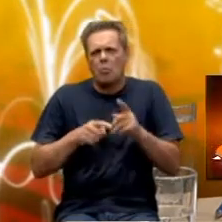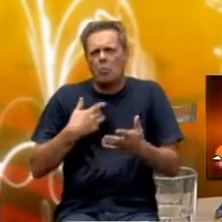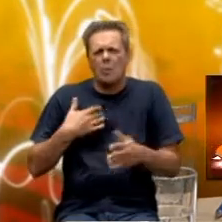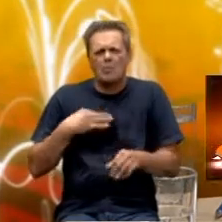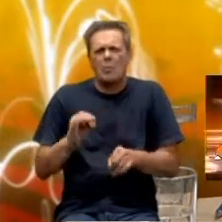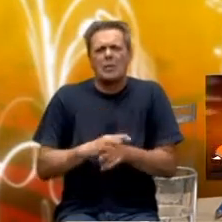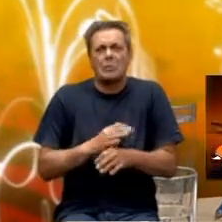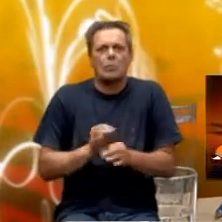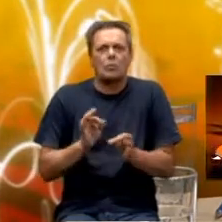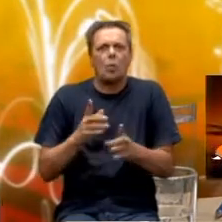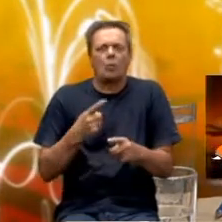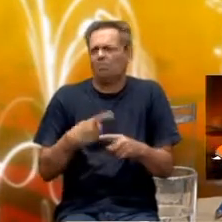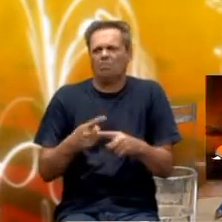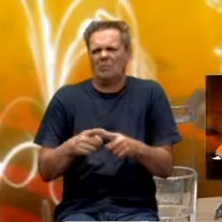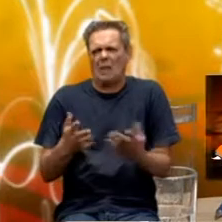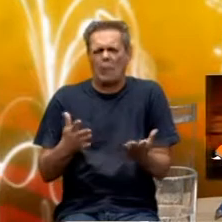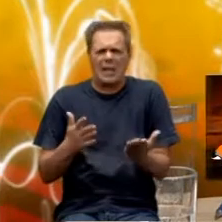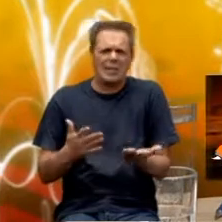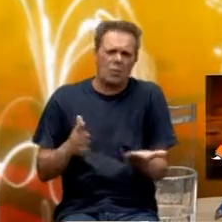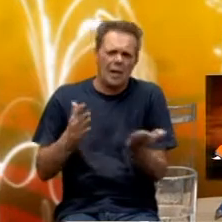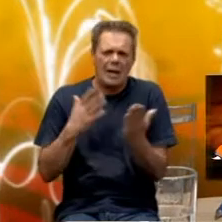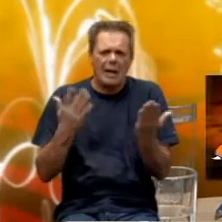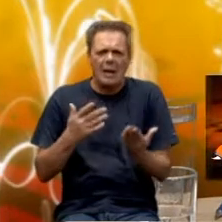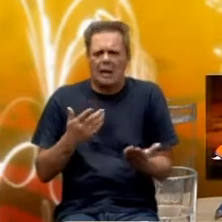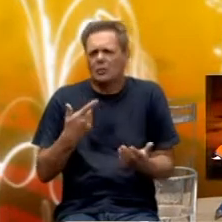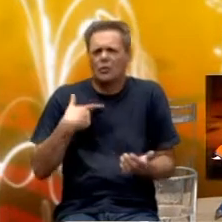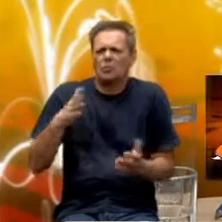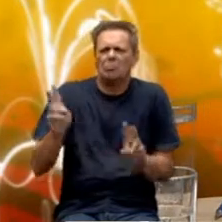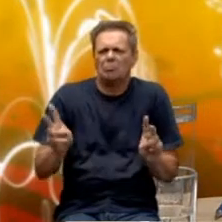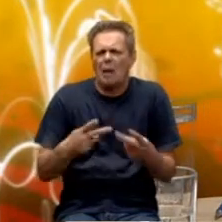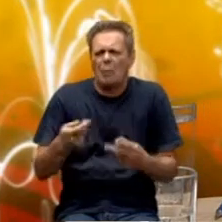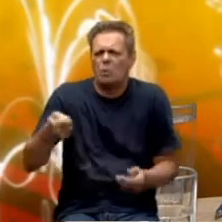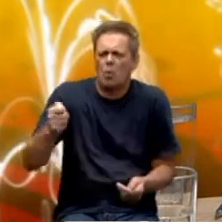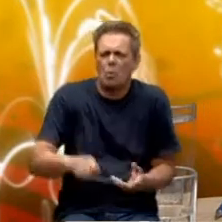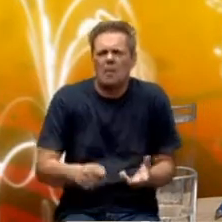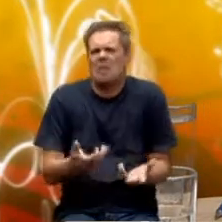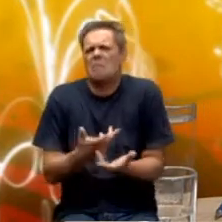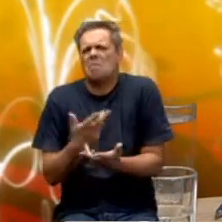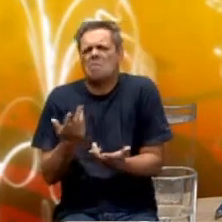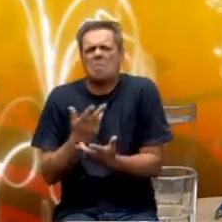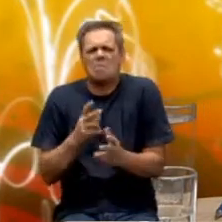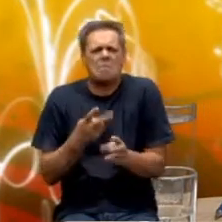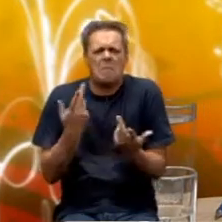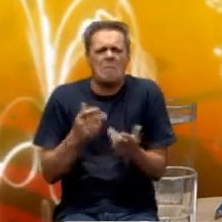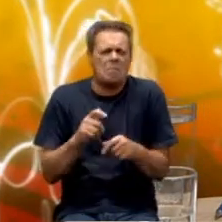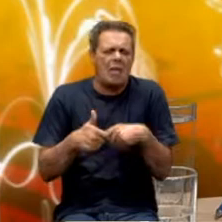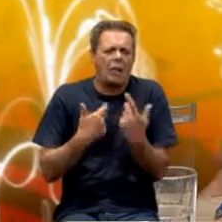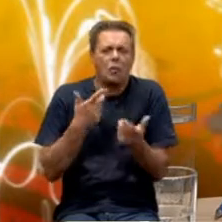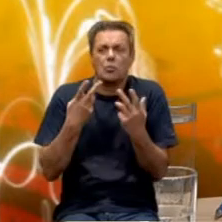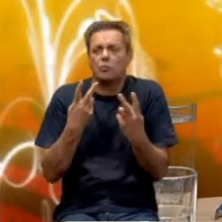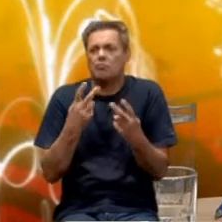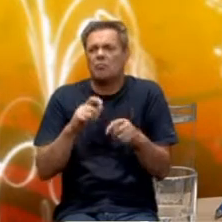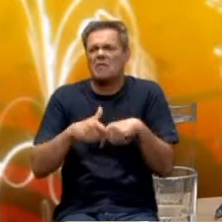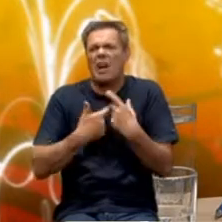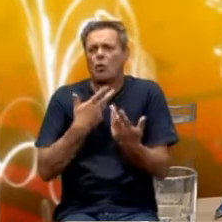zbog ničega. Često puta smo nesretni eto što se ne možemo kupiti, ne znam, neku stvar koja košta 50 kuna